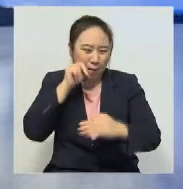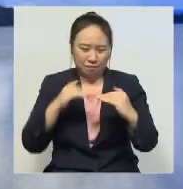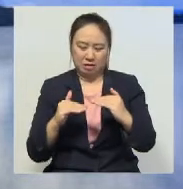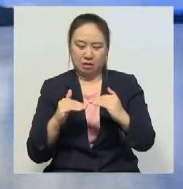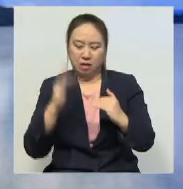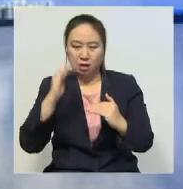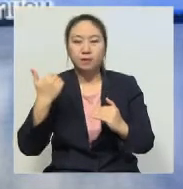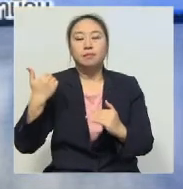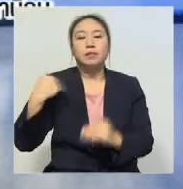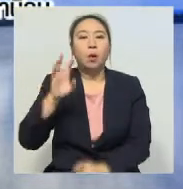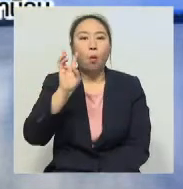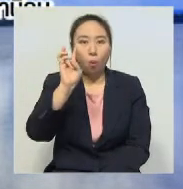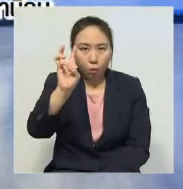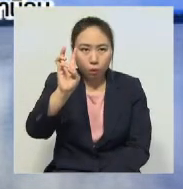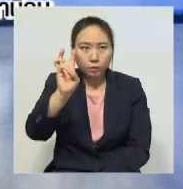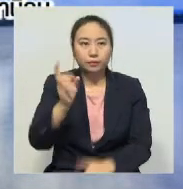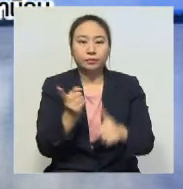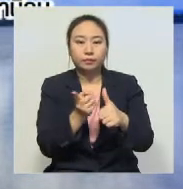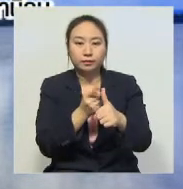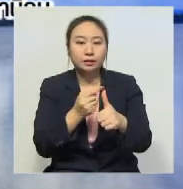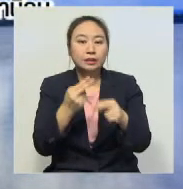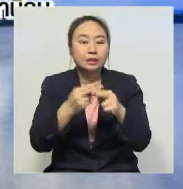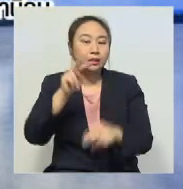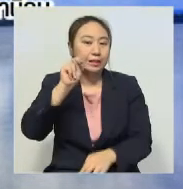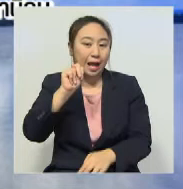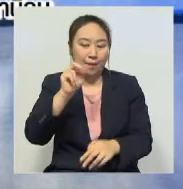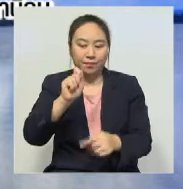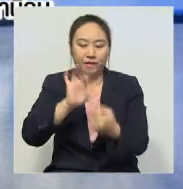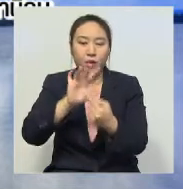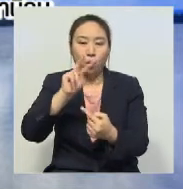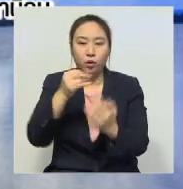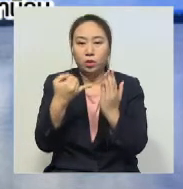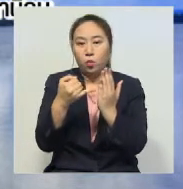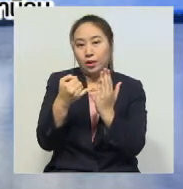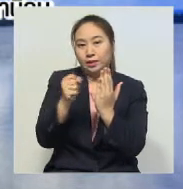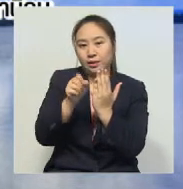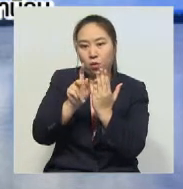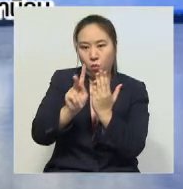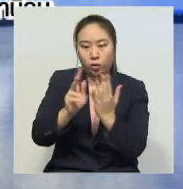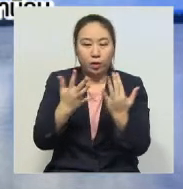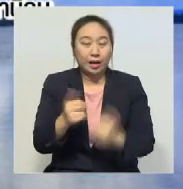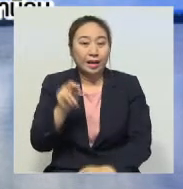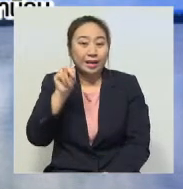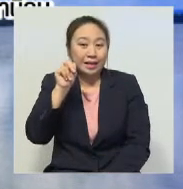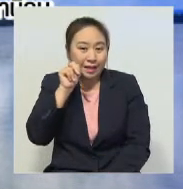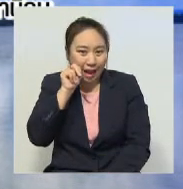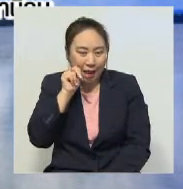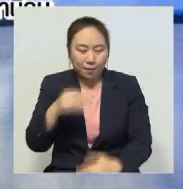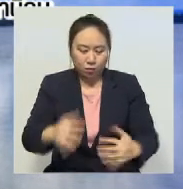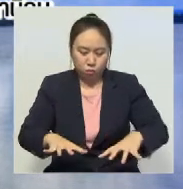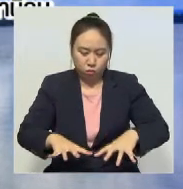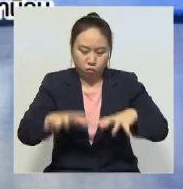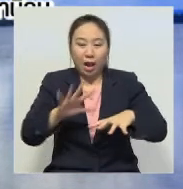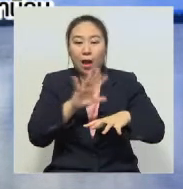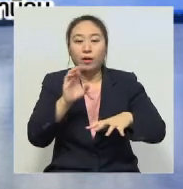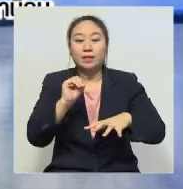คุมมีอยู่6แห่งด้วยกันนะคะก็คือที่เขื่อนน้ำอูนจังหวัดสกลนครปริมาณน้ำ543ล้านลูกบาศ